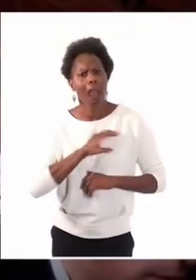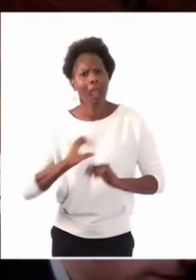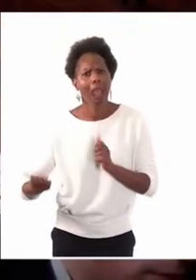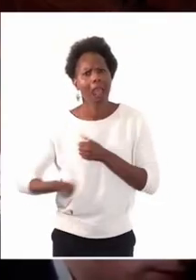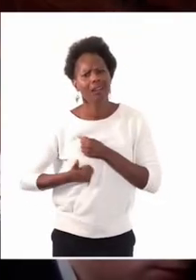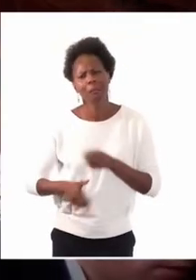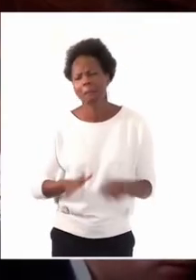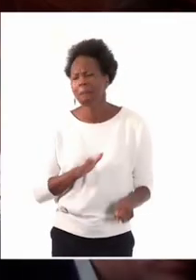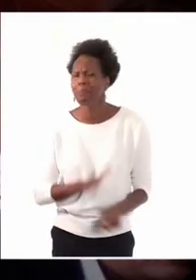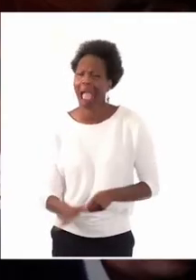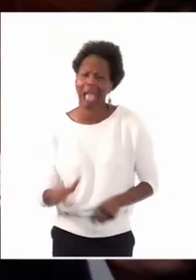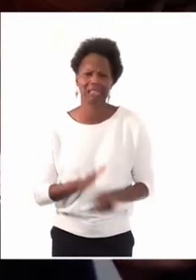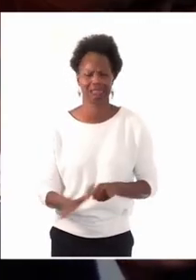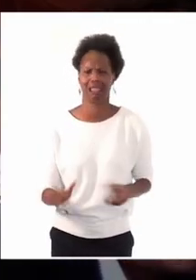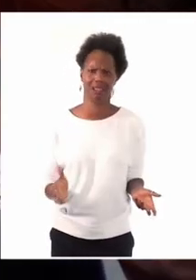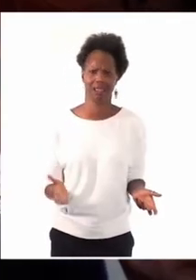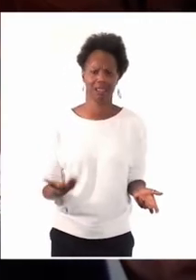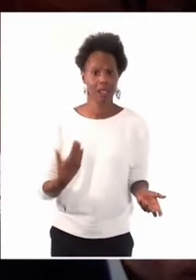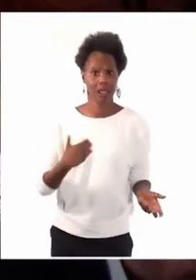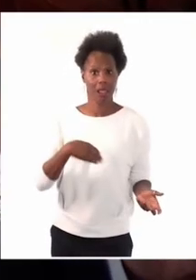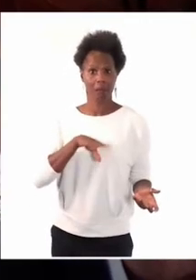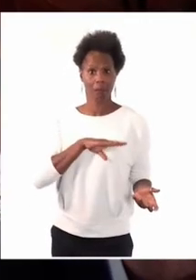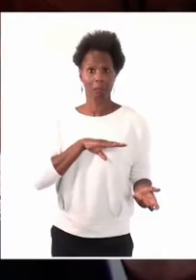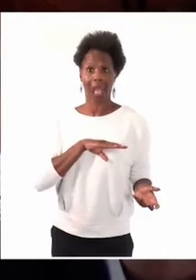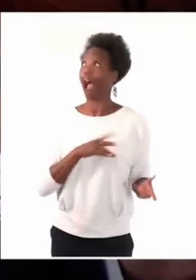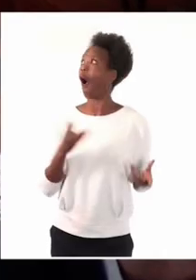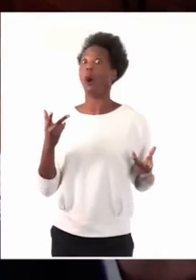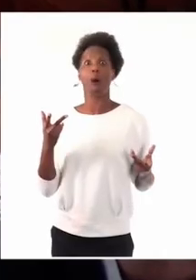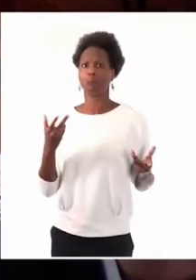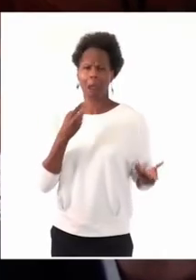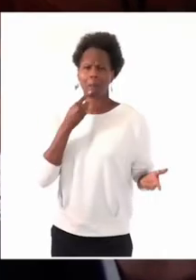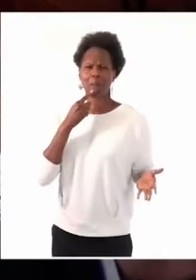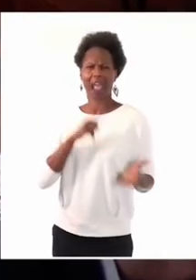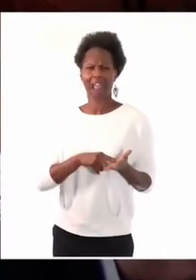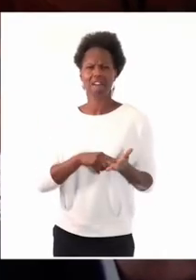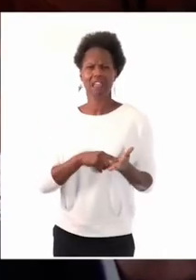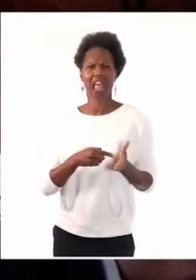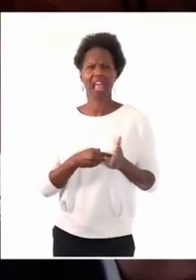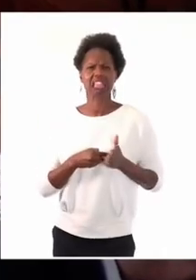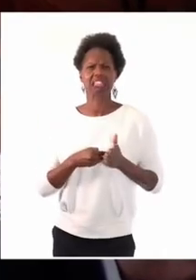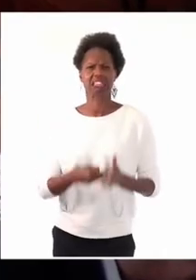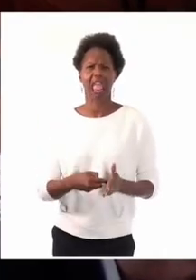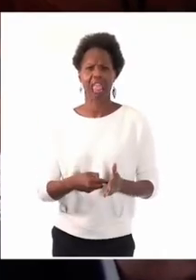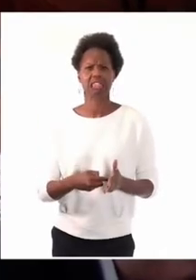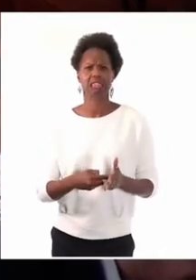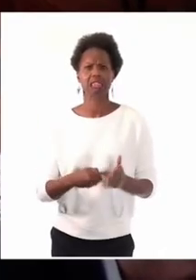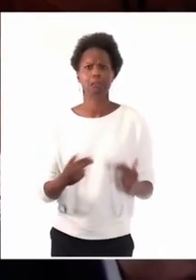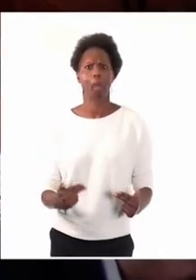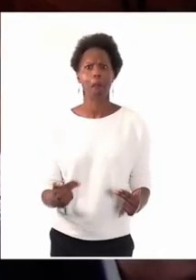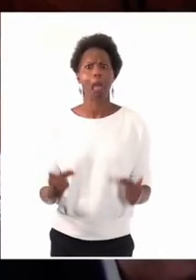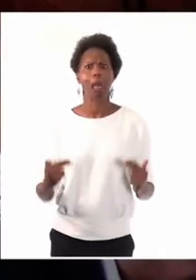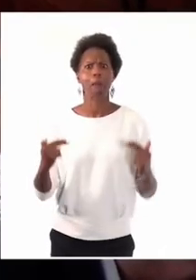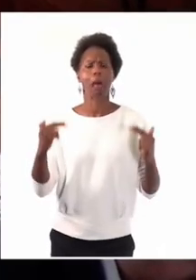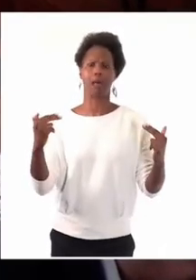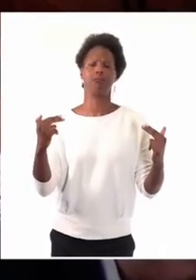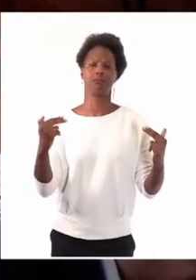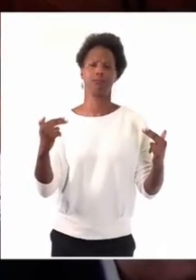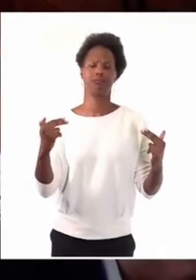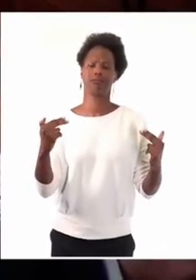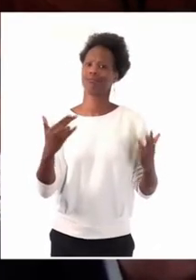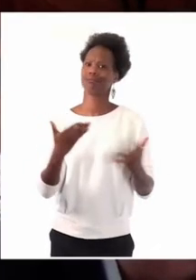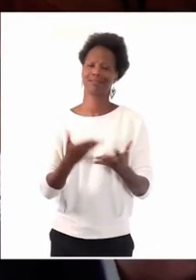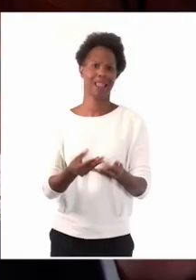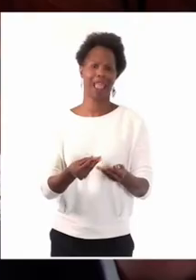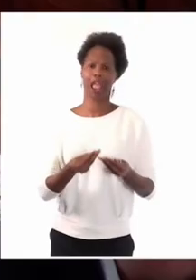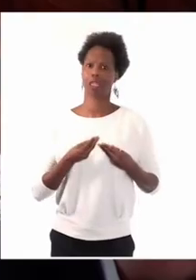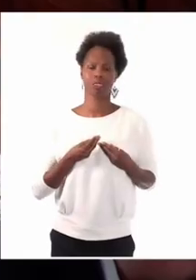dans la gestion, par votre choix de surendetter la ville au lieu de freiner les dépenses, vous avez obéré toute marge de